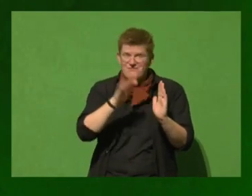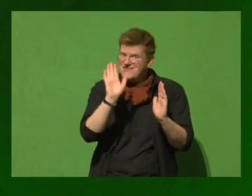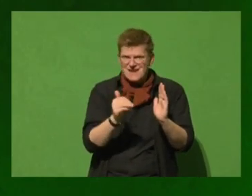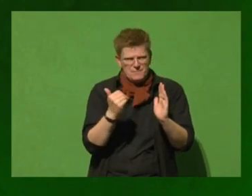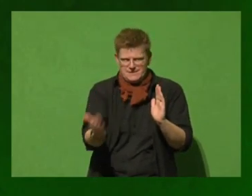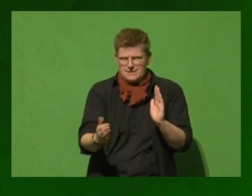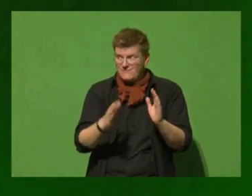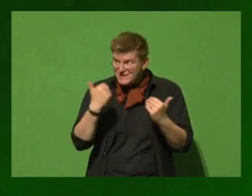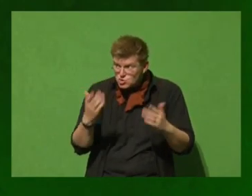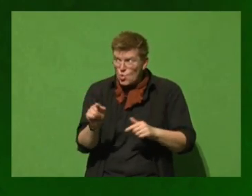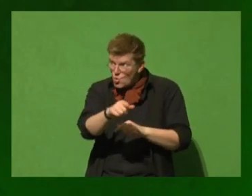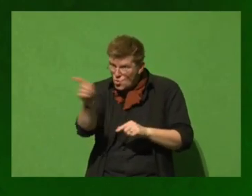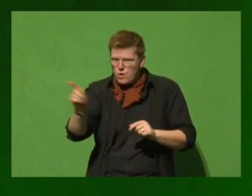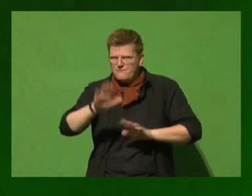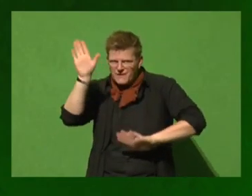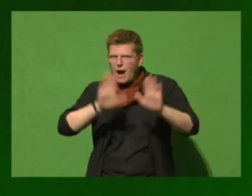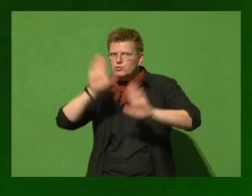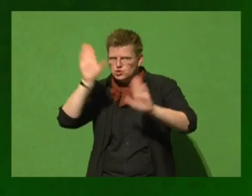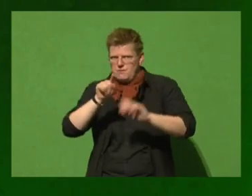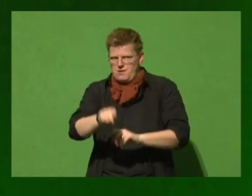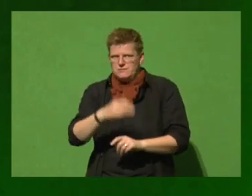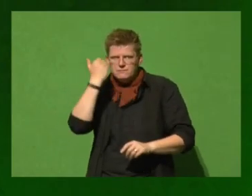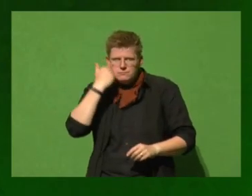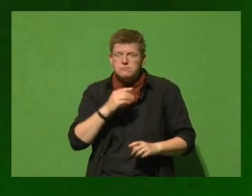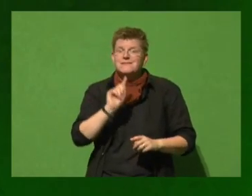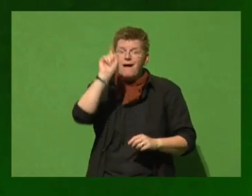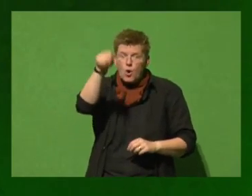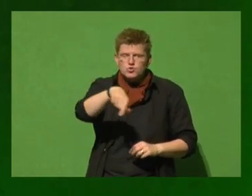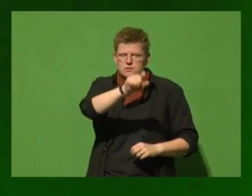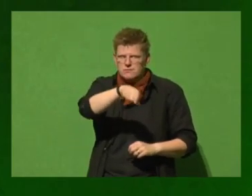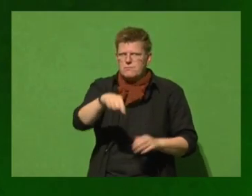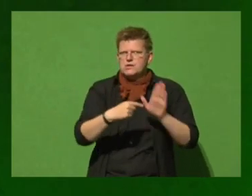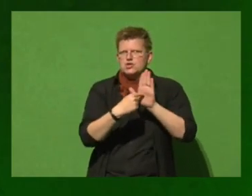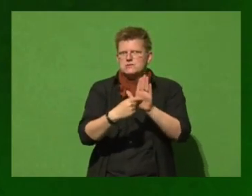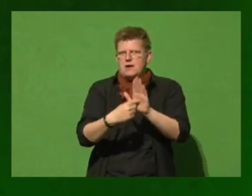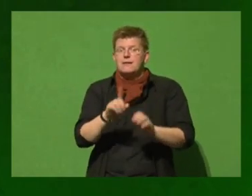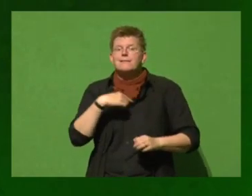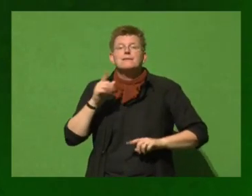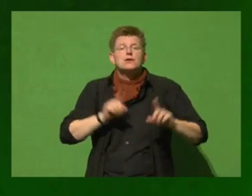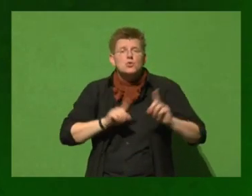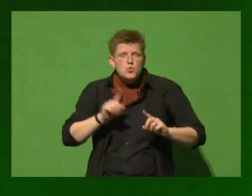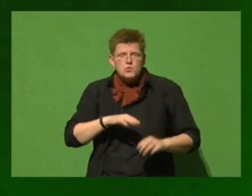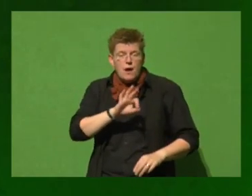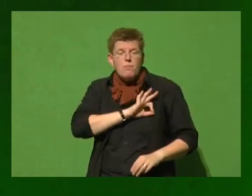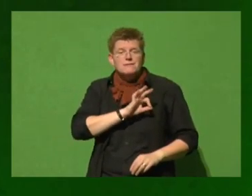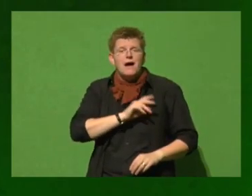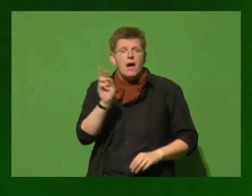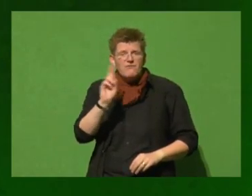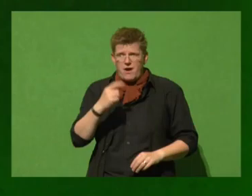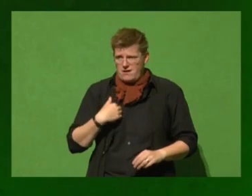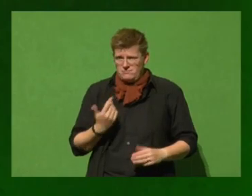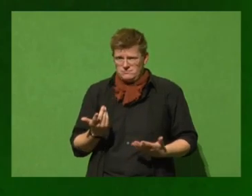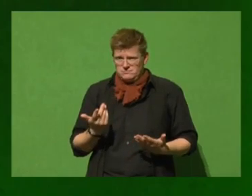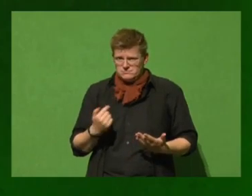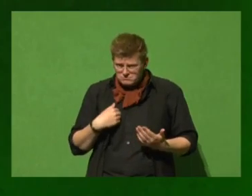Menschen zeigen, dass wir Grüne die Partei sind, die die Freiheit schützt vor Eingriffen aus Staat und Wirtschaft, die den Datenkraken auch den